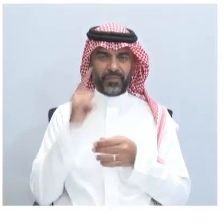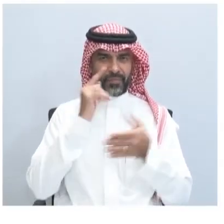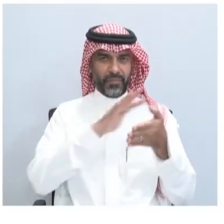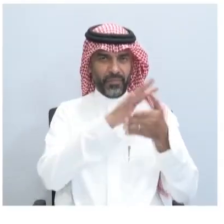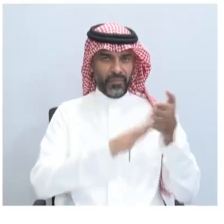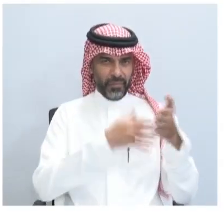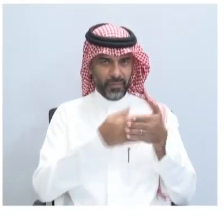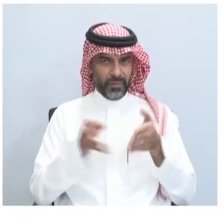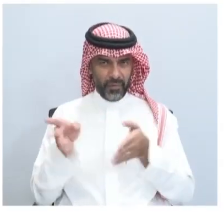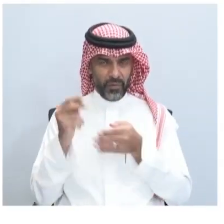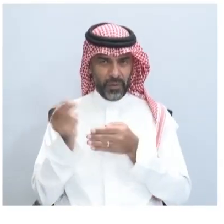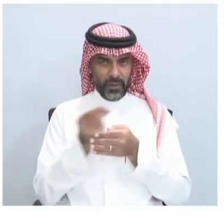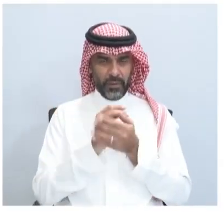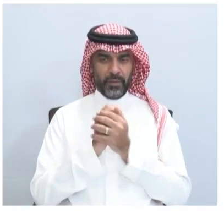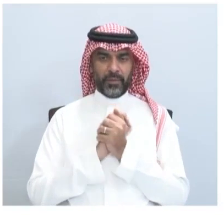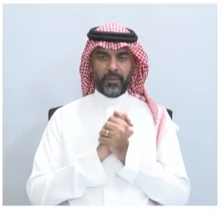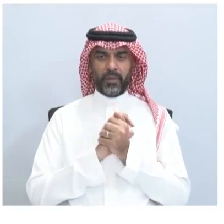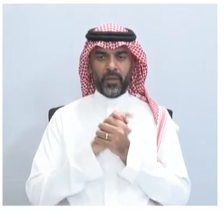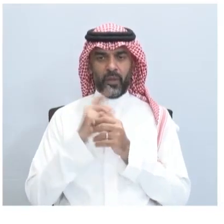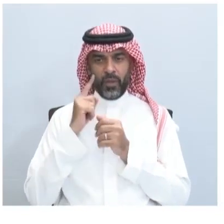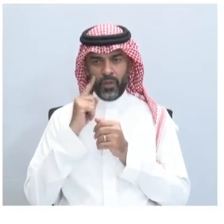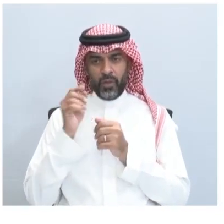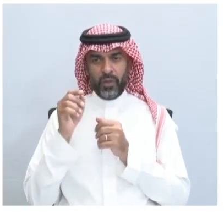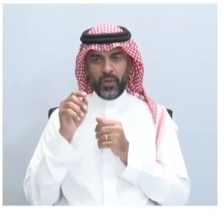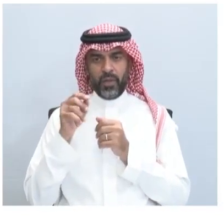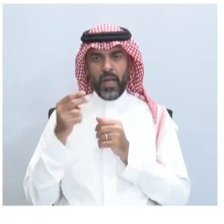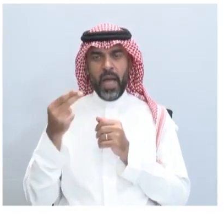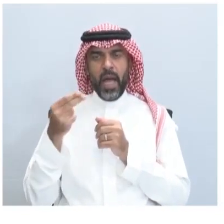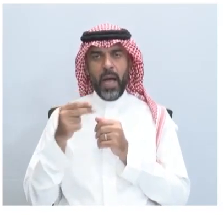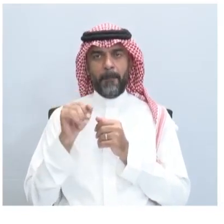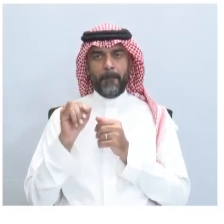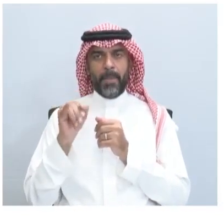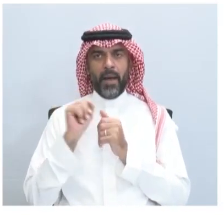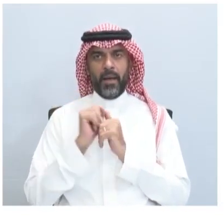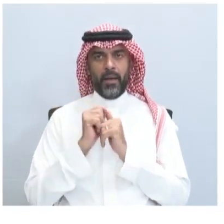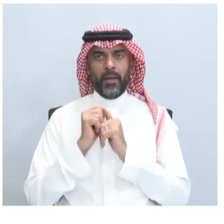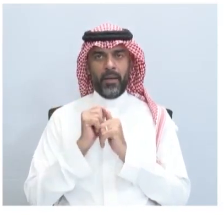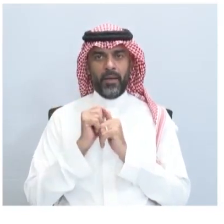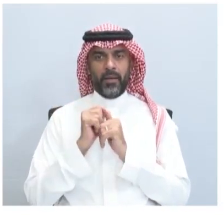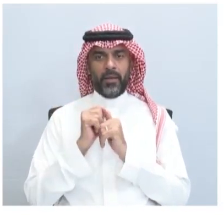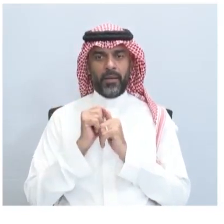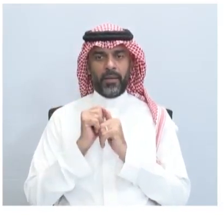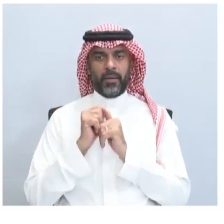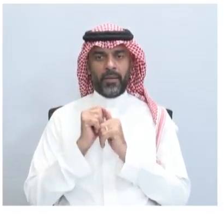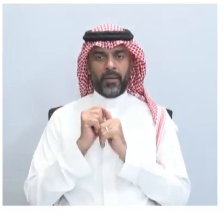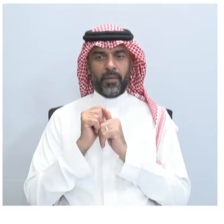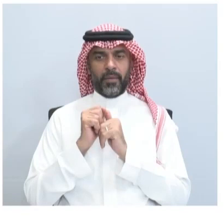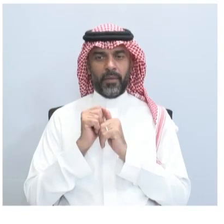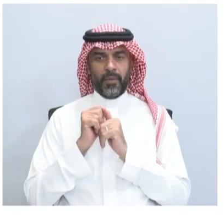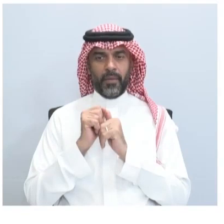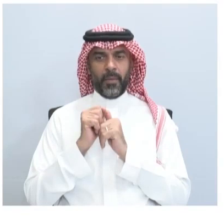الجدول التالي الجمله عم تسال هنا عم